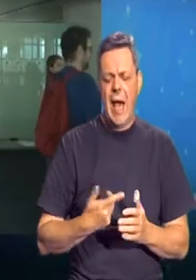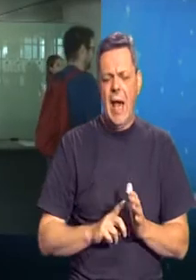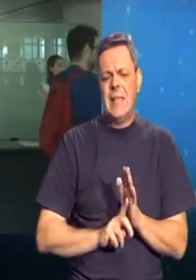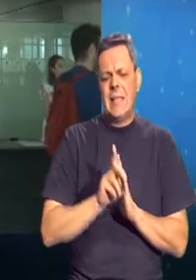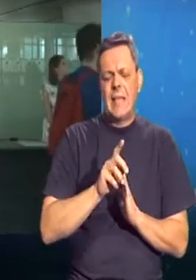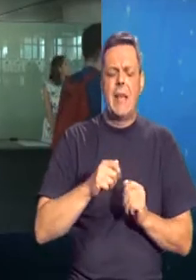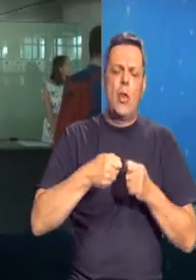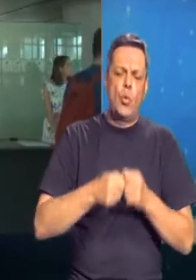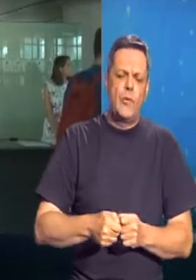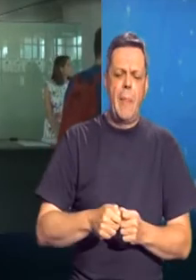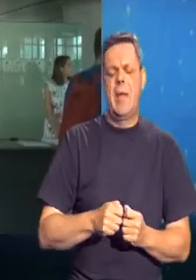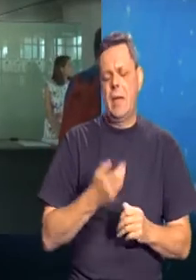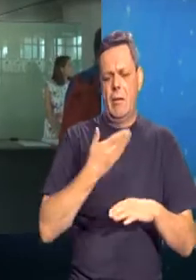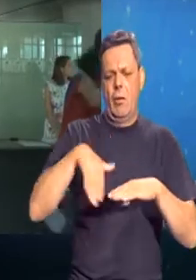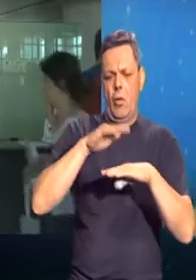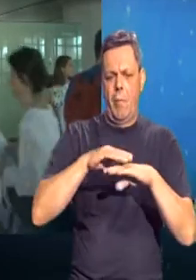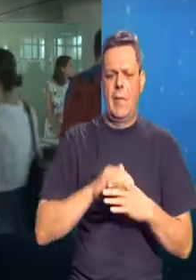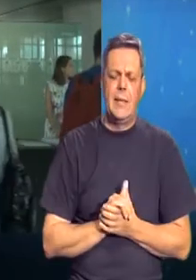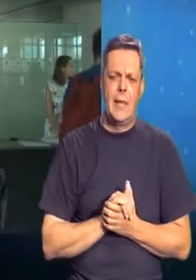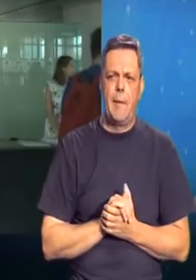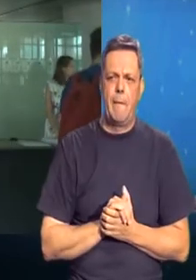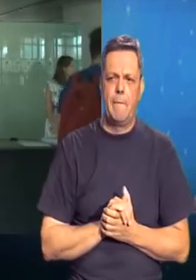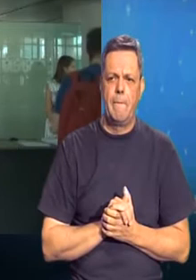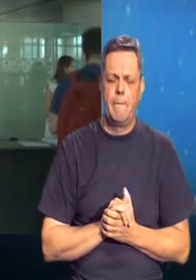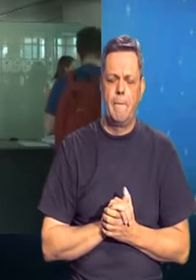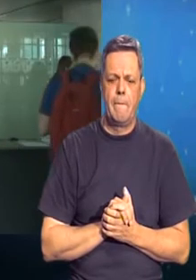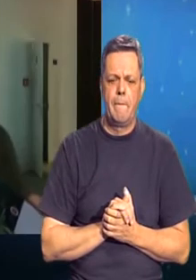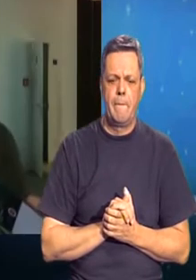stjecanje društvenih i profesionalnih kompetencija.